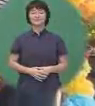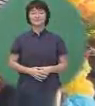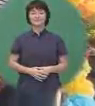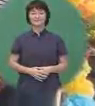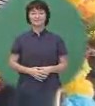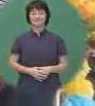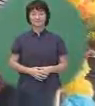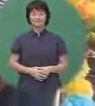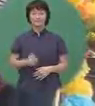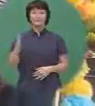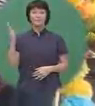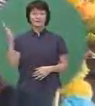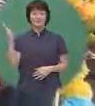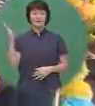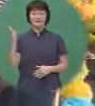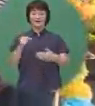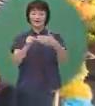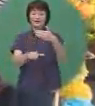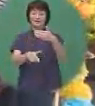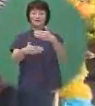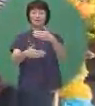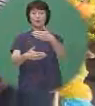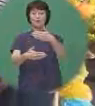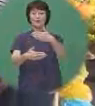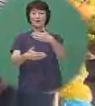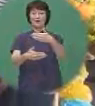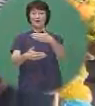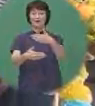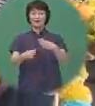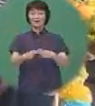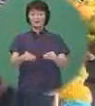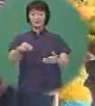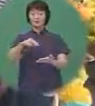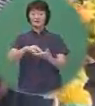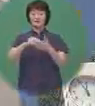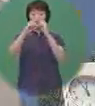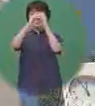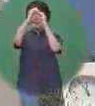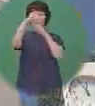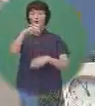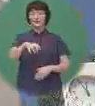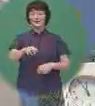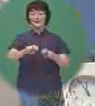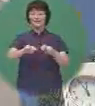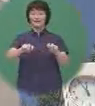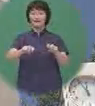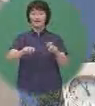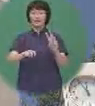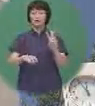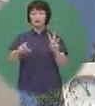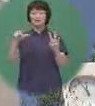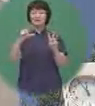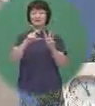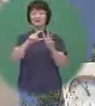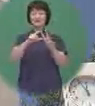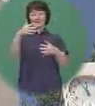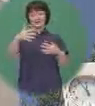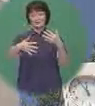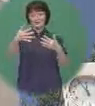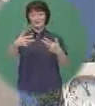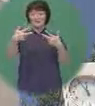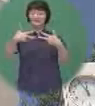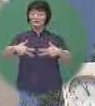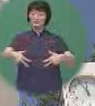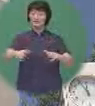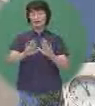ふれあい科学館では来月9日、国立天文台が開発した 3D 天文シミュレーション